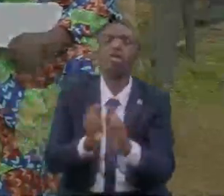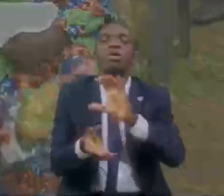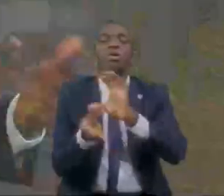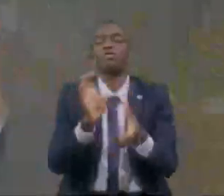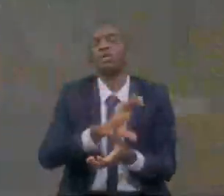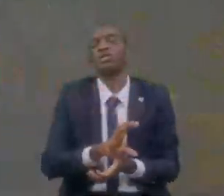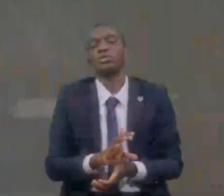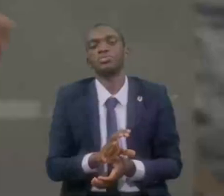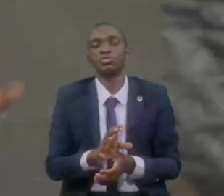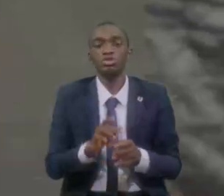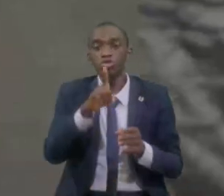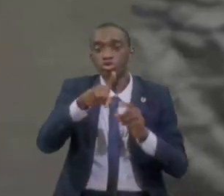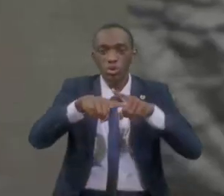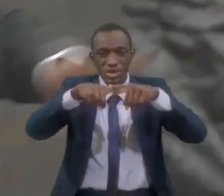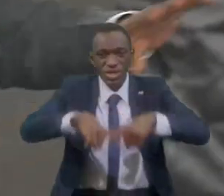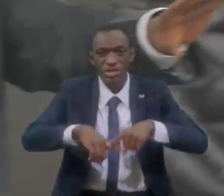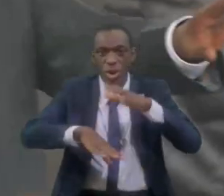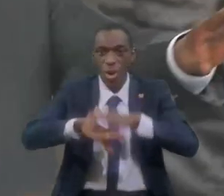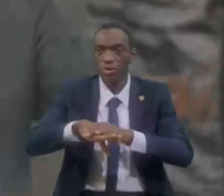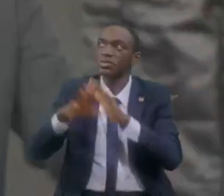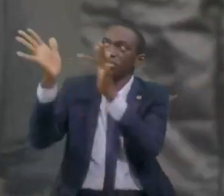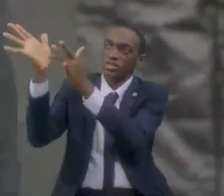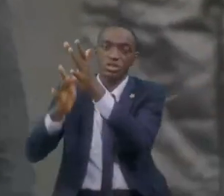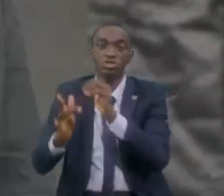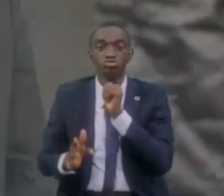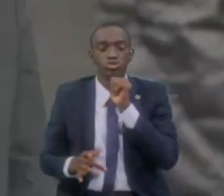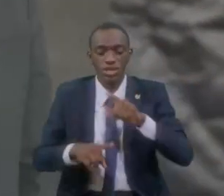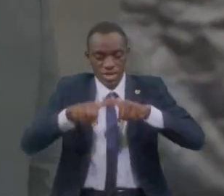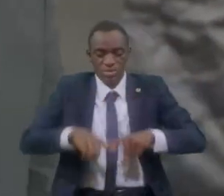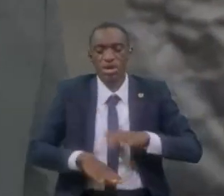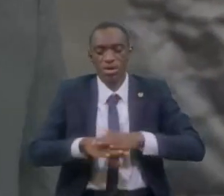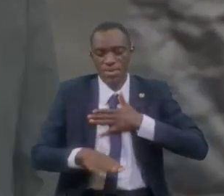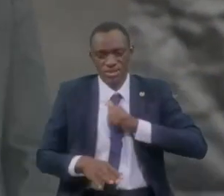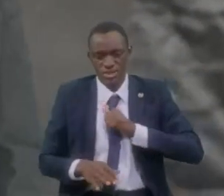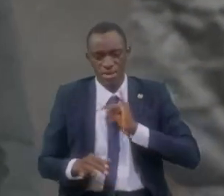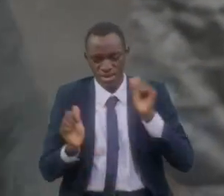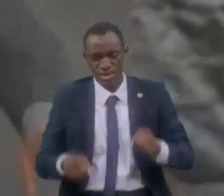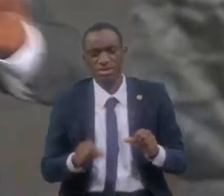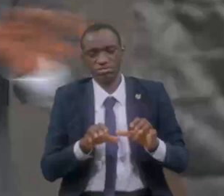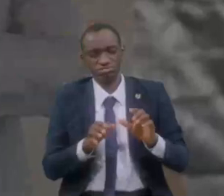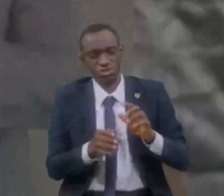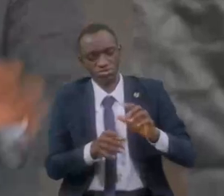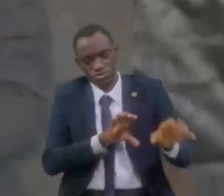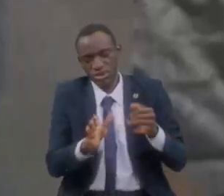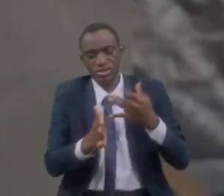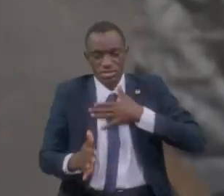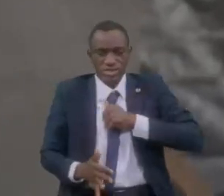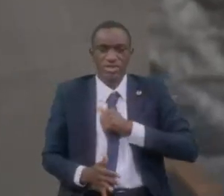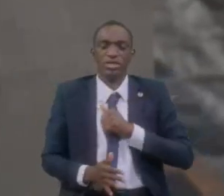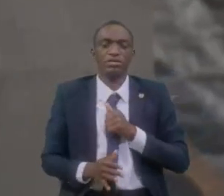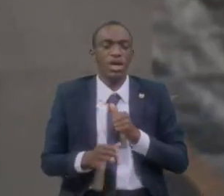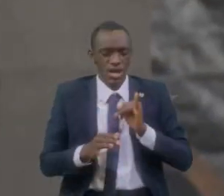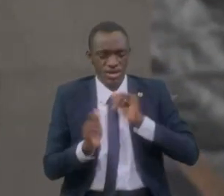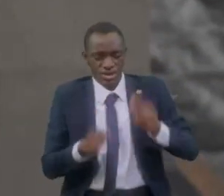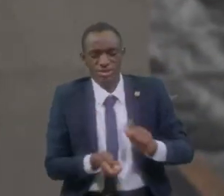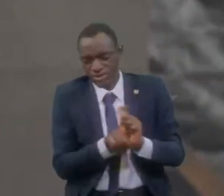Tu t'appuies sur lui. Tu ne comptes pas sur ta force. Ah, je peux gérer ça. Non, tu ne peux pas gérer ça. Oh, je peux changer